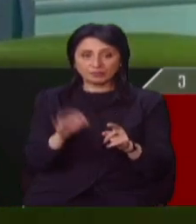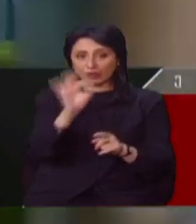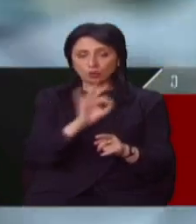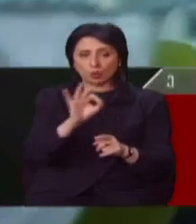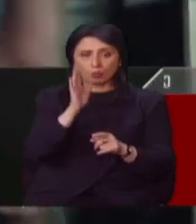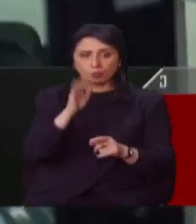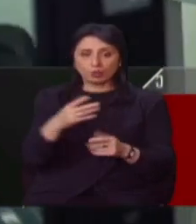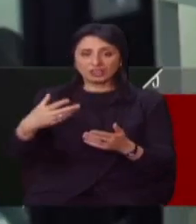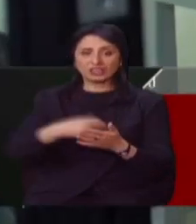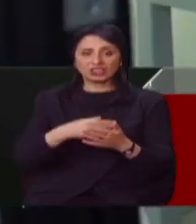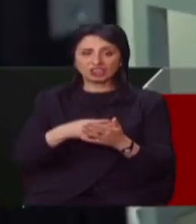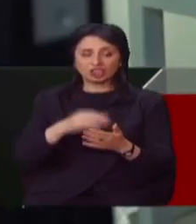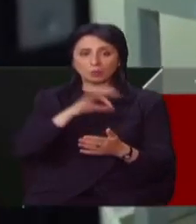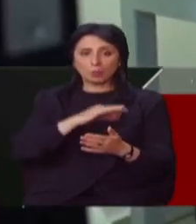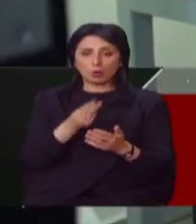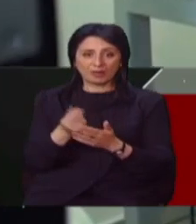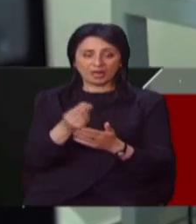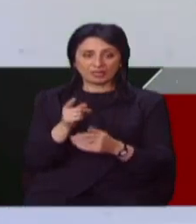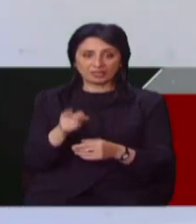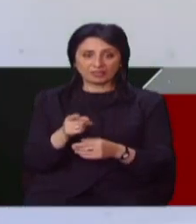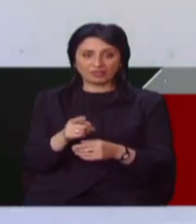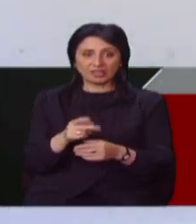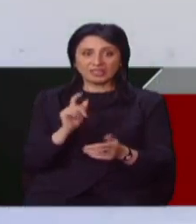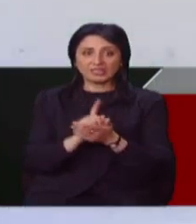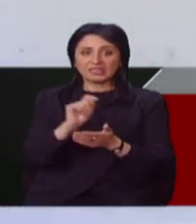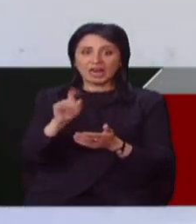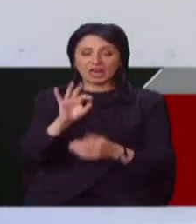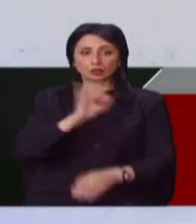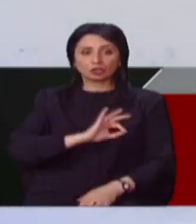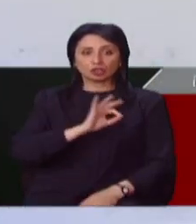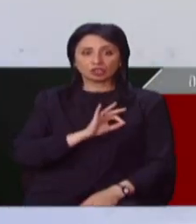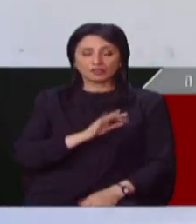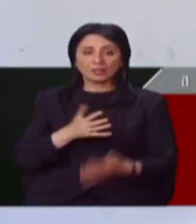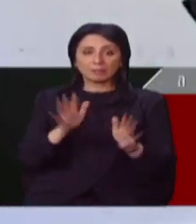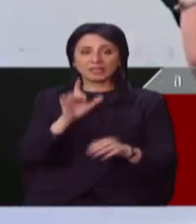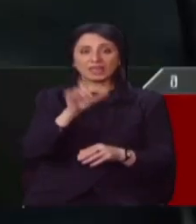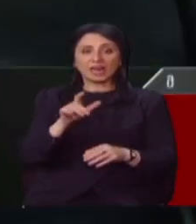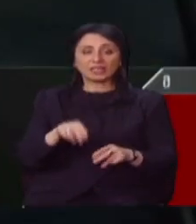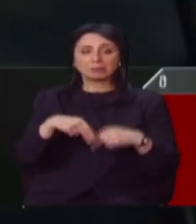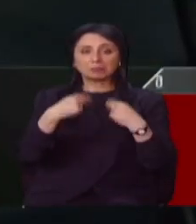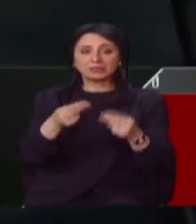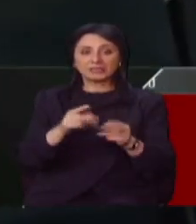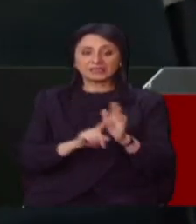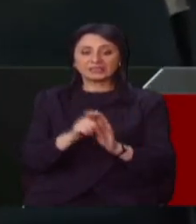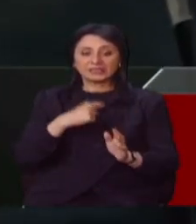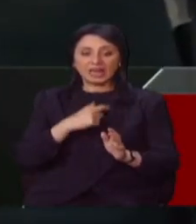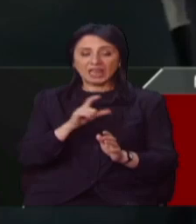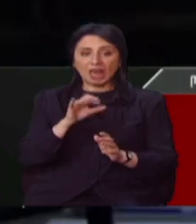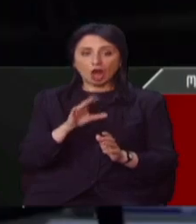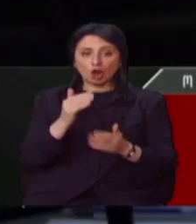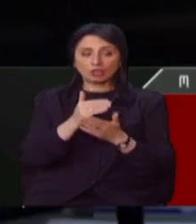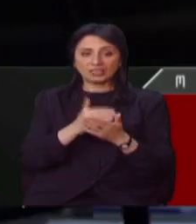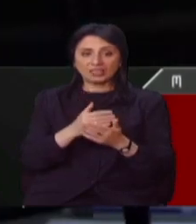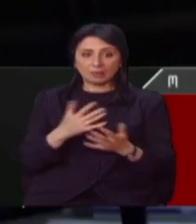გაუნულდებათ საშემოსავლო და მოგების გადასახადები. საგადასახადო შეღავათები კი მეტ ადამიანს მისცემს სტარტაპ ეკოსისტემაში